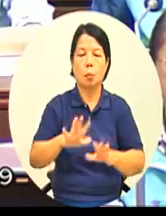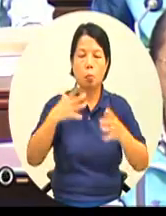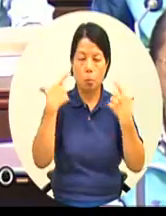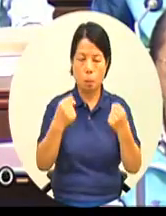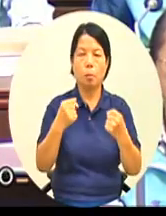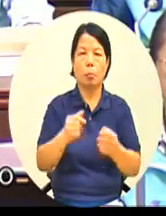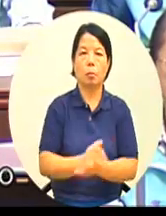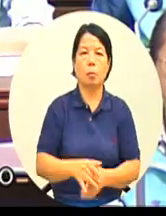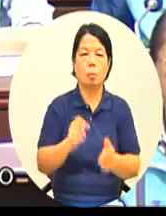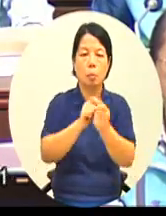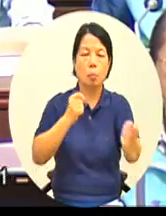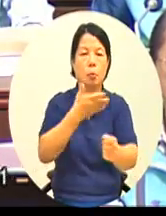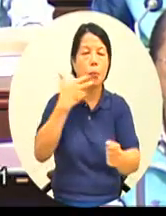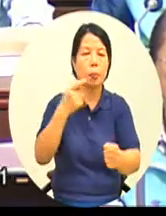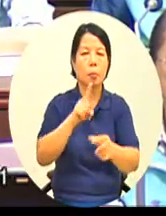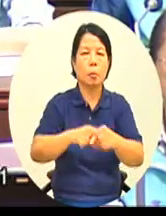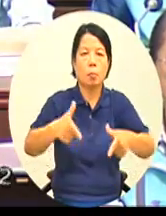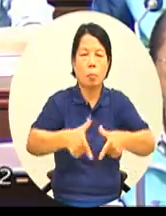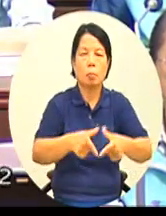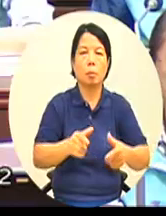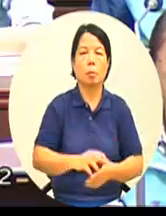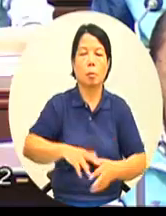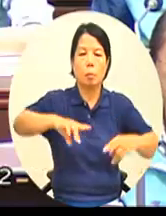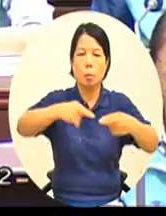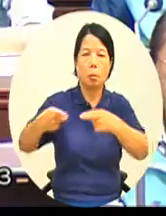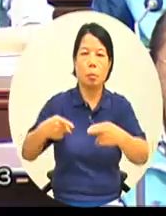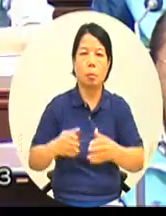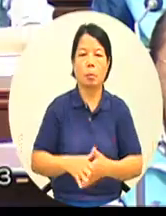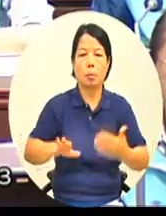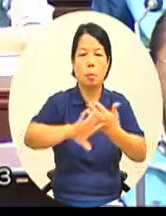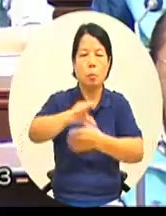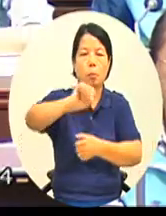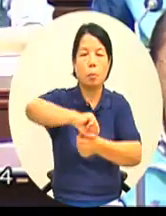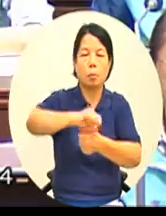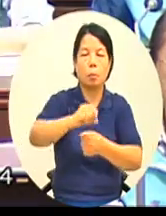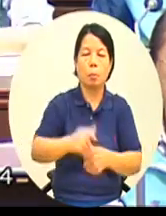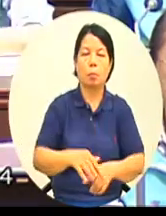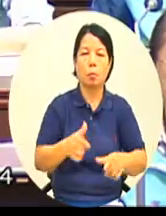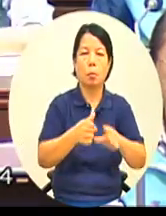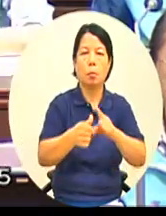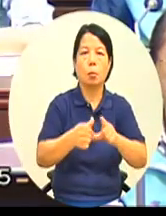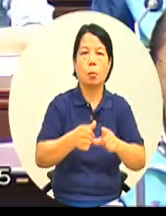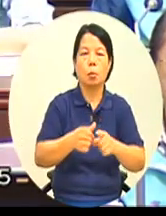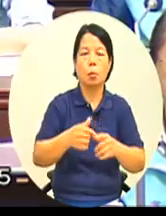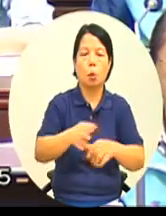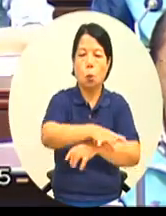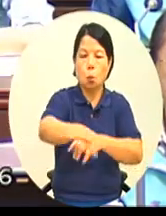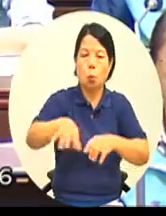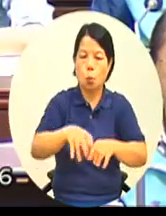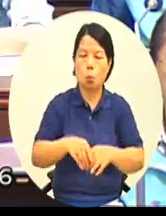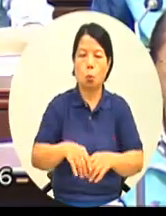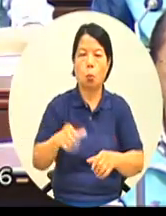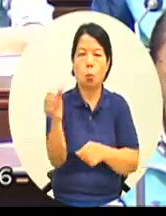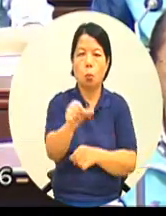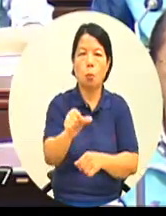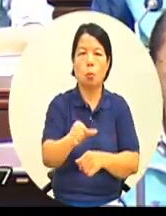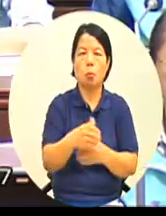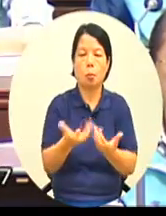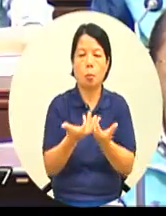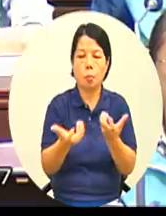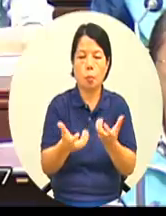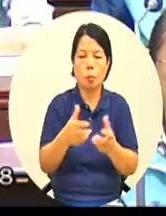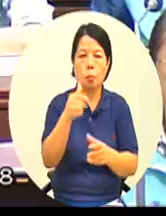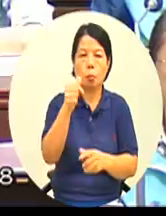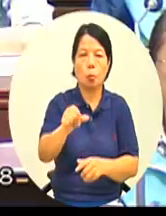我们长青综合中心的旗舰型，在外加区域型的五个分区的，然后把我们现